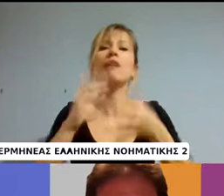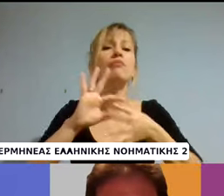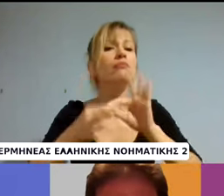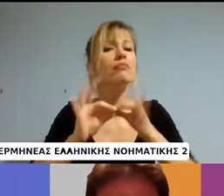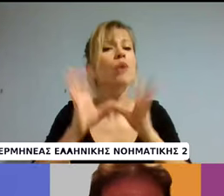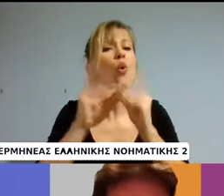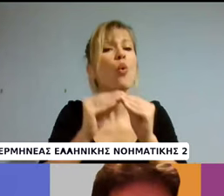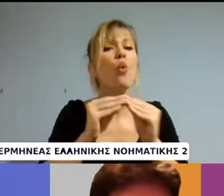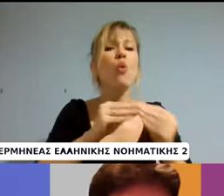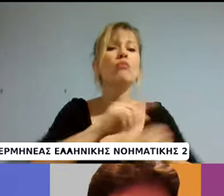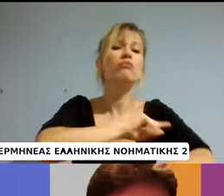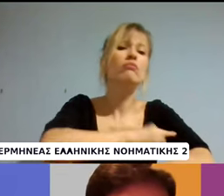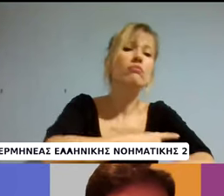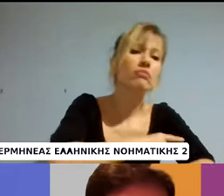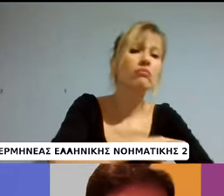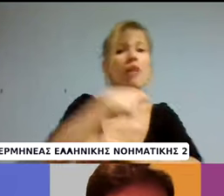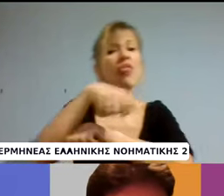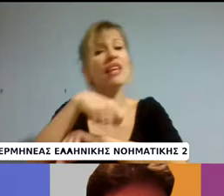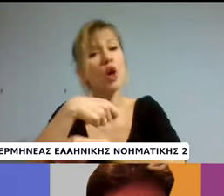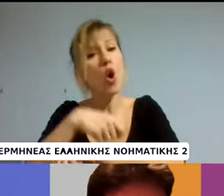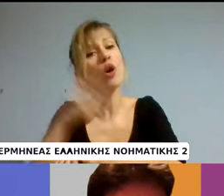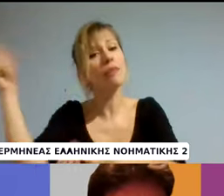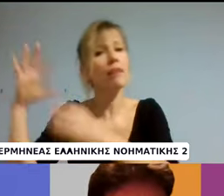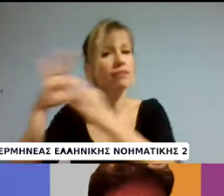νομικού προσώπου ιδιωτικού δικαίου.